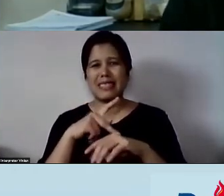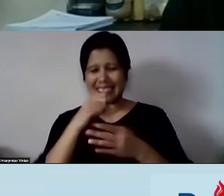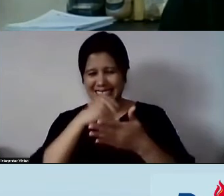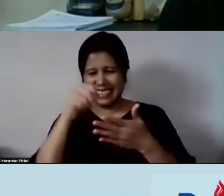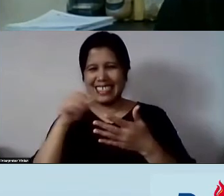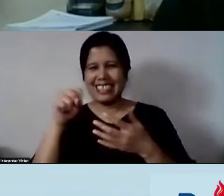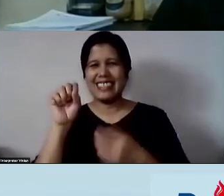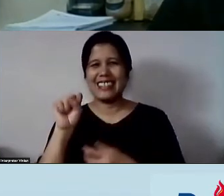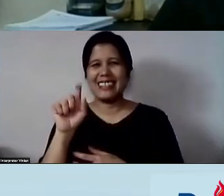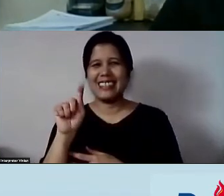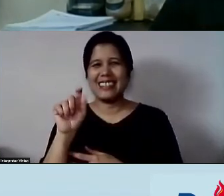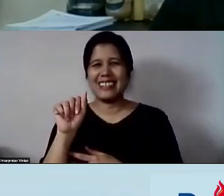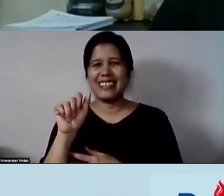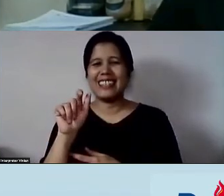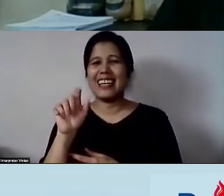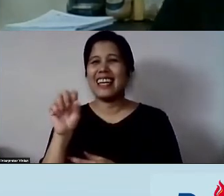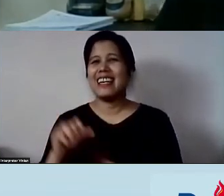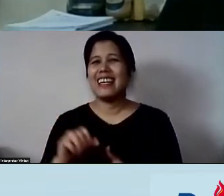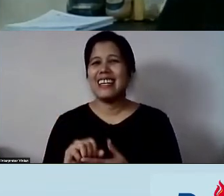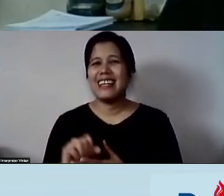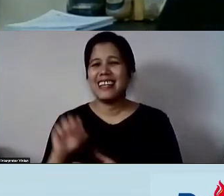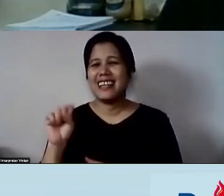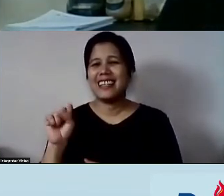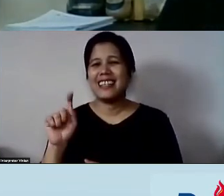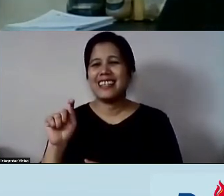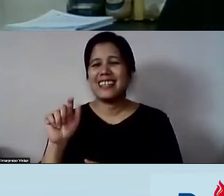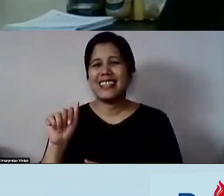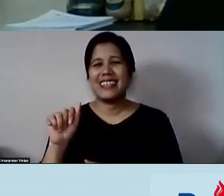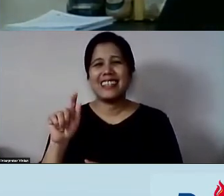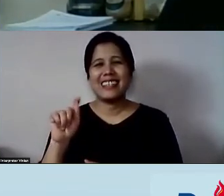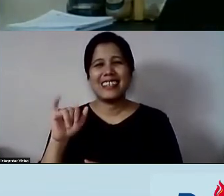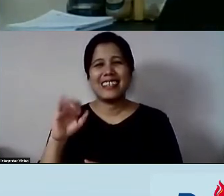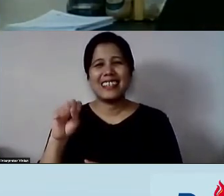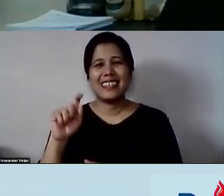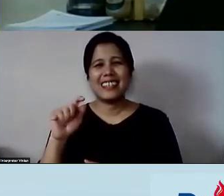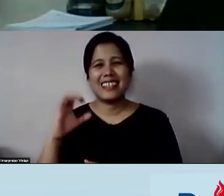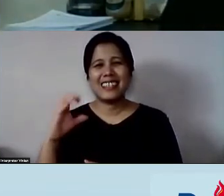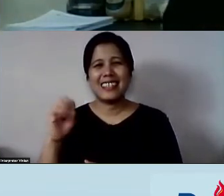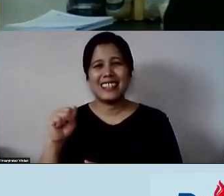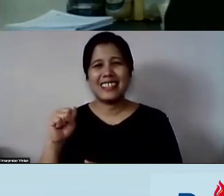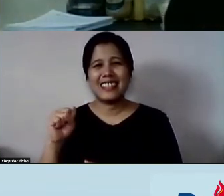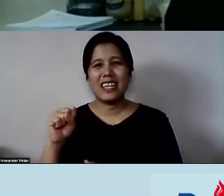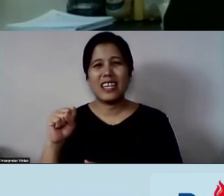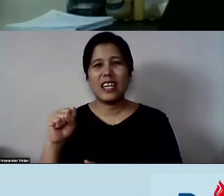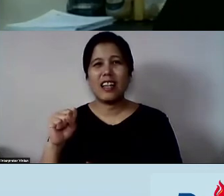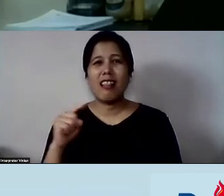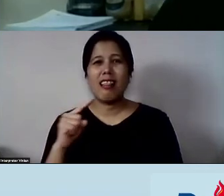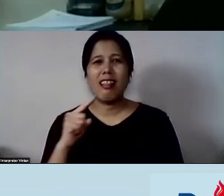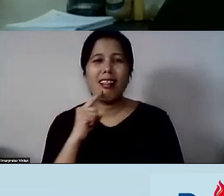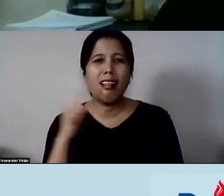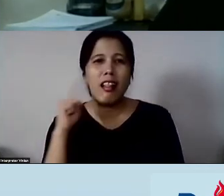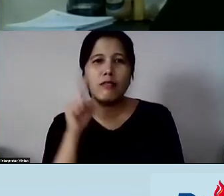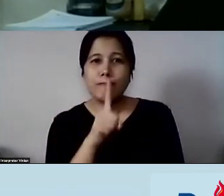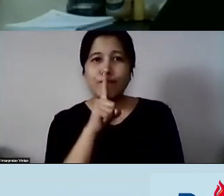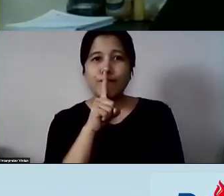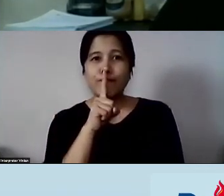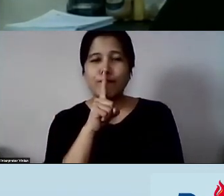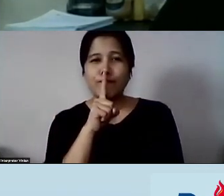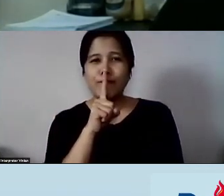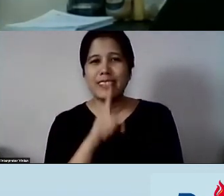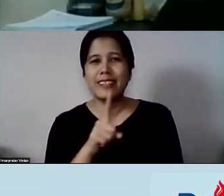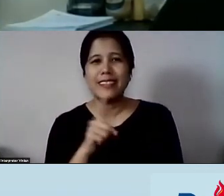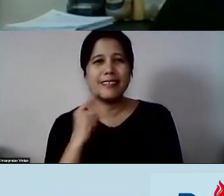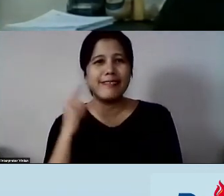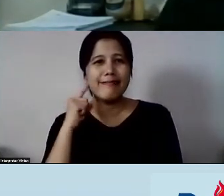Authority. Right. And may nabanggit kang deaf mute. No, nabasa mo ba yun? Kasi ako, hindi ko pa natin.